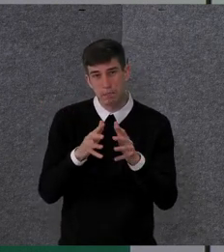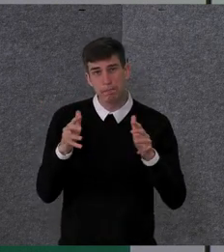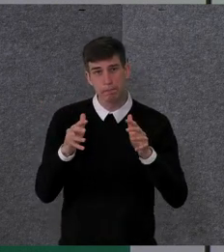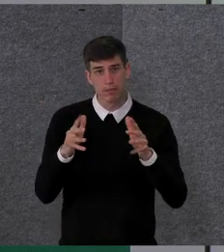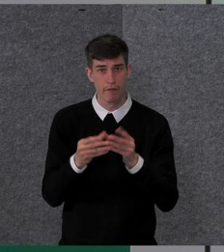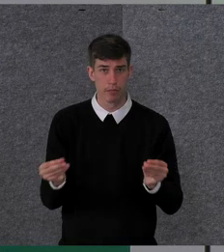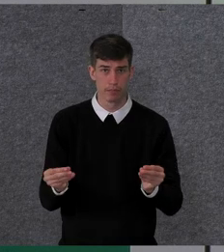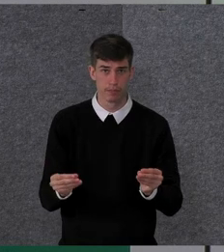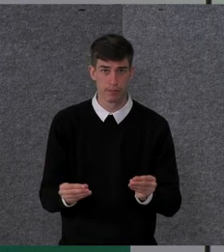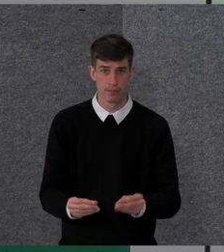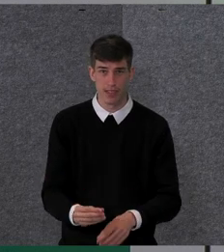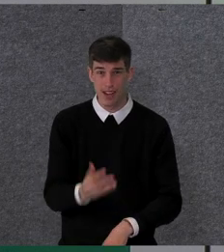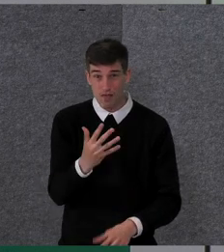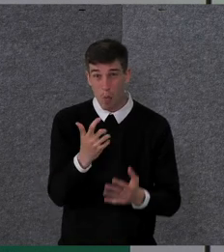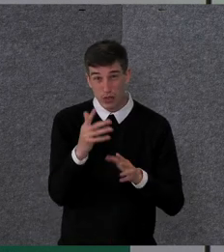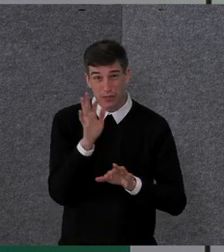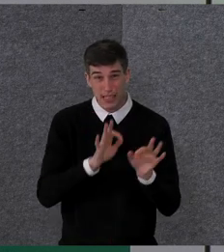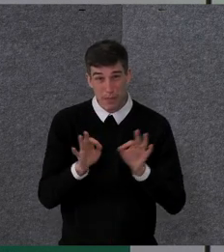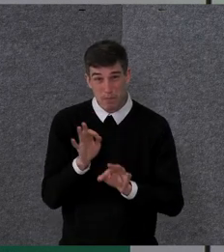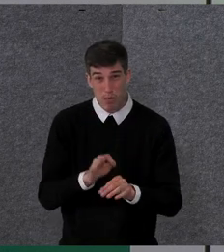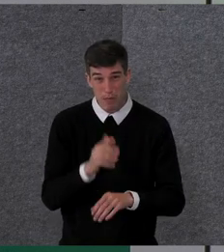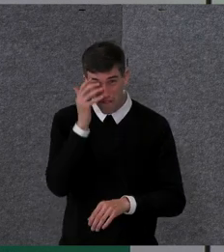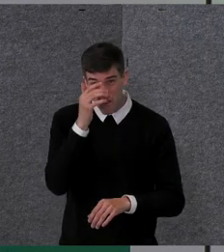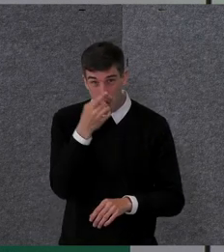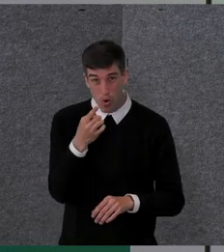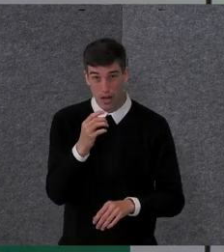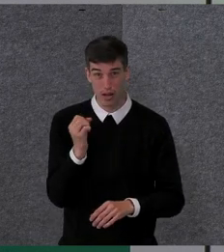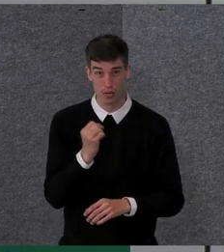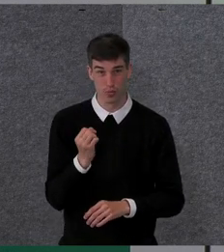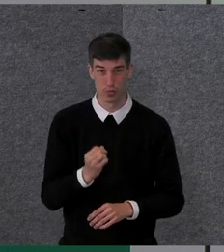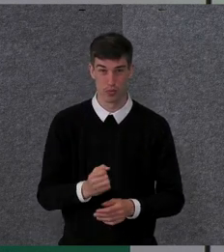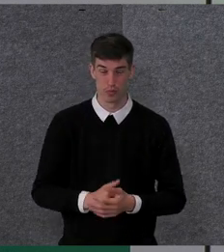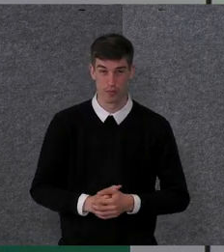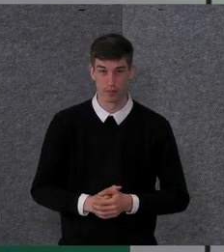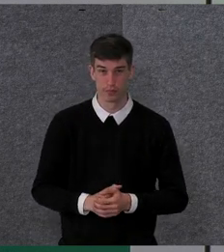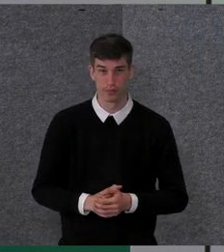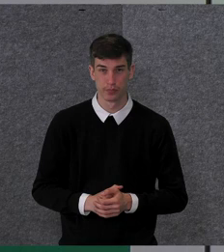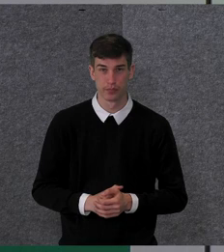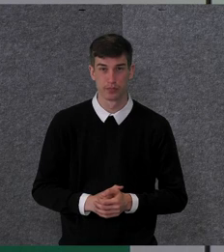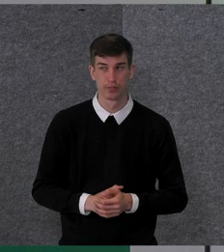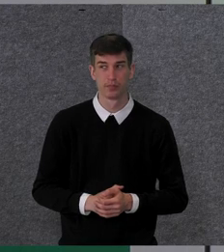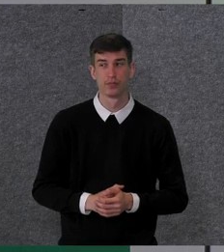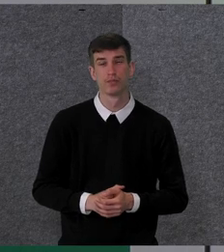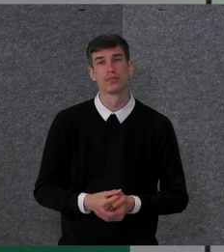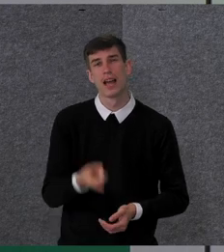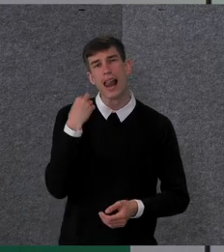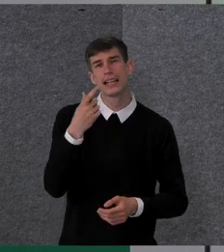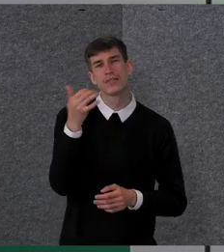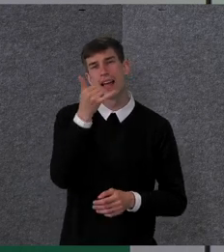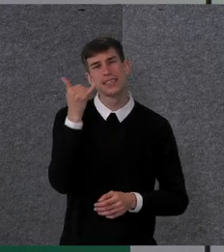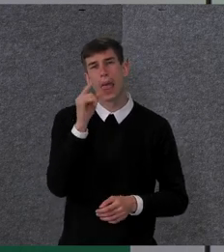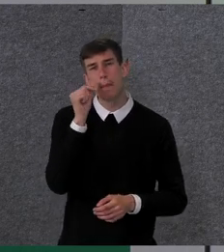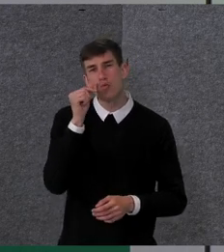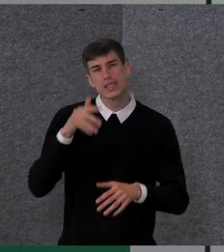Eine gigantische Zahl, 75%, eine Apokalypse für die Natur. In den letzten 20 Jahren, in denen ich im